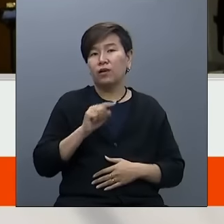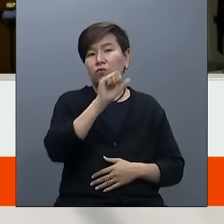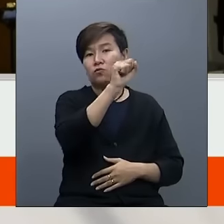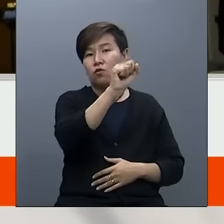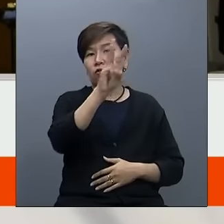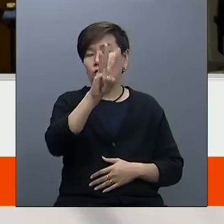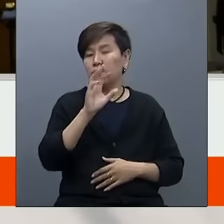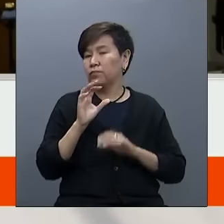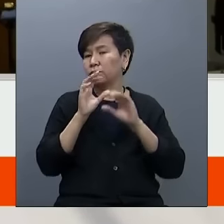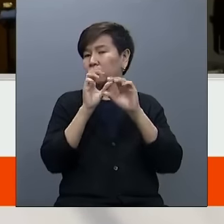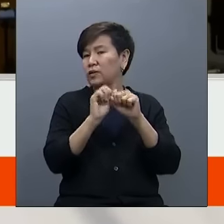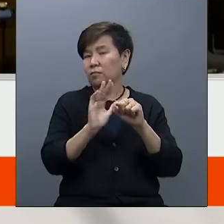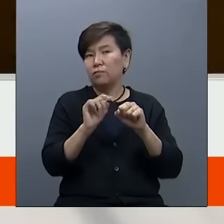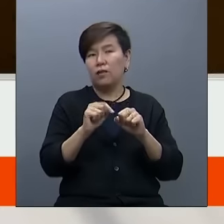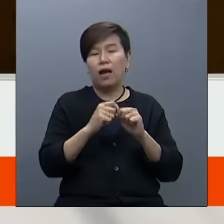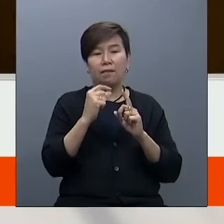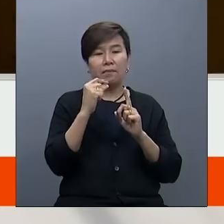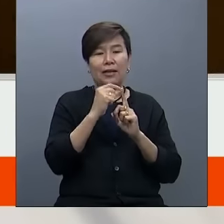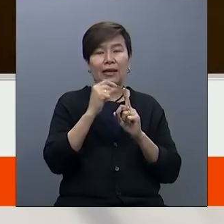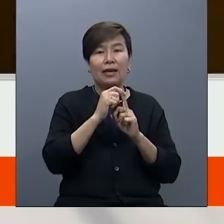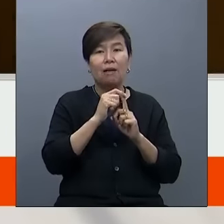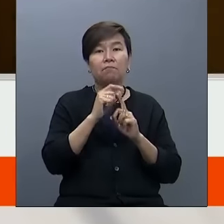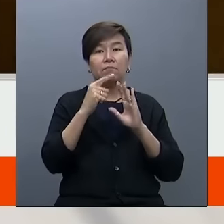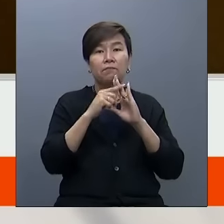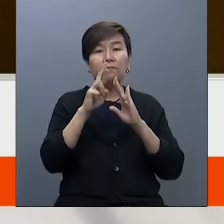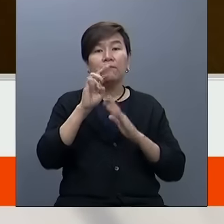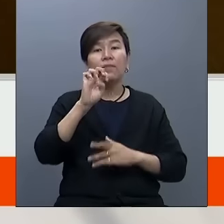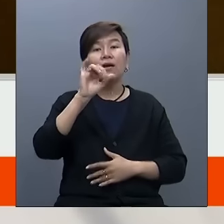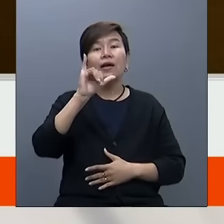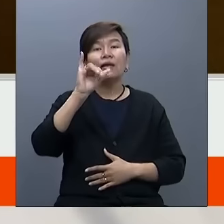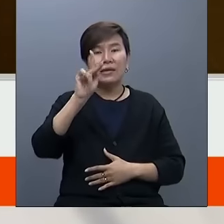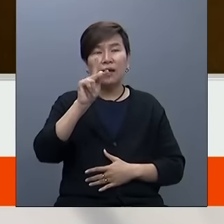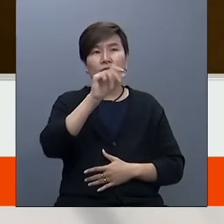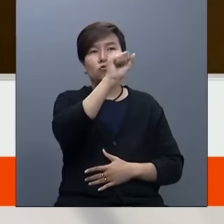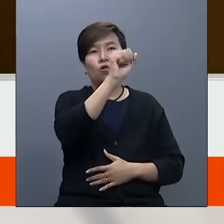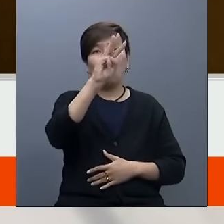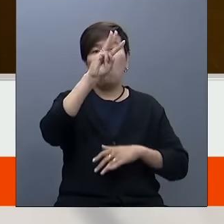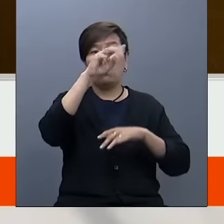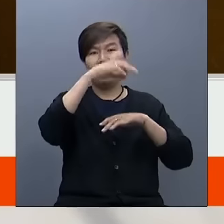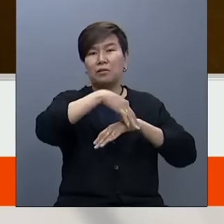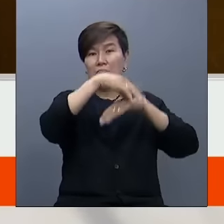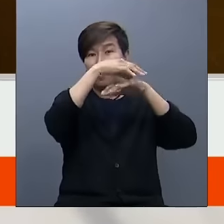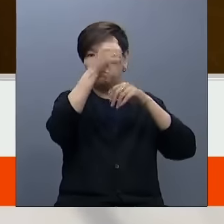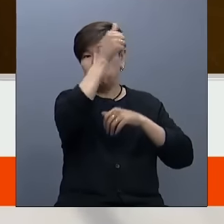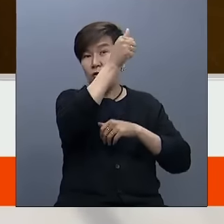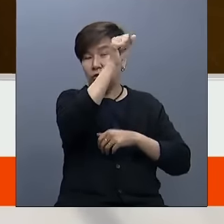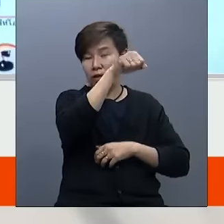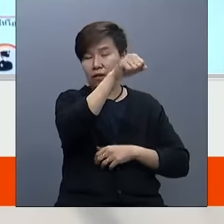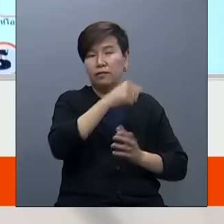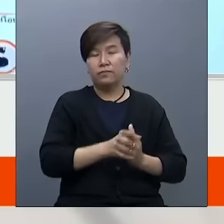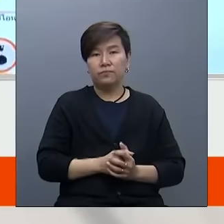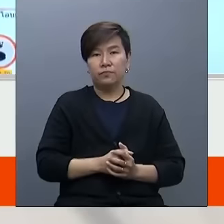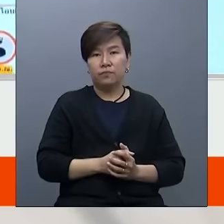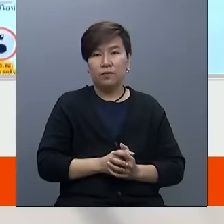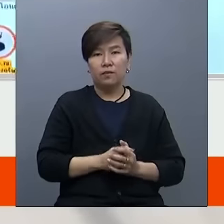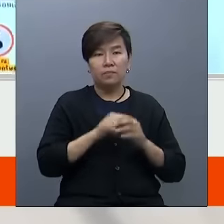านก็บอกว่าคืออันนี้ออกหมายเรียกอันนี้ยกตัวอย่างให้เห็นนะ คือ สว.ก็เป็นตำแหน่งระดับสูงถูกไหมฮ ะ ทีนี้พอออกหมายเรียกเนี่ยท